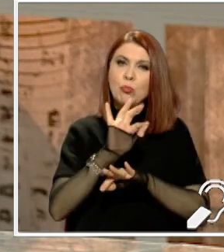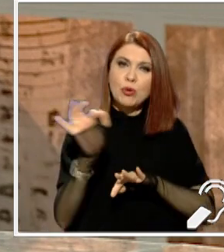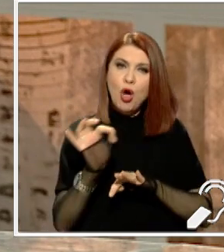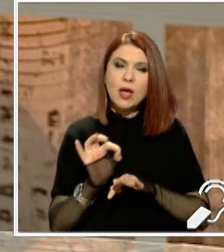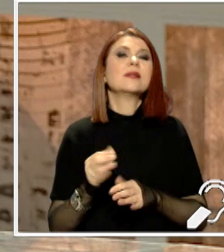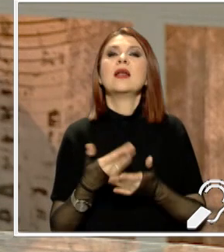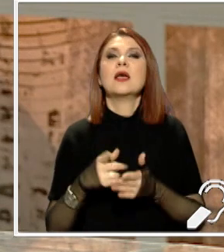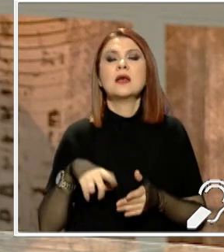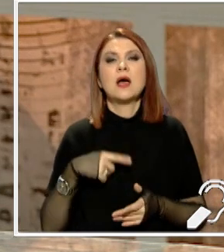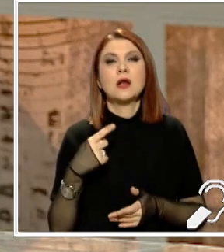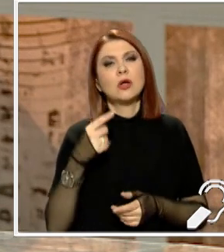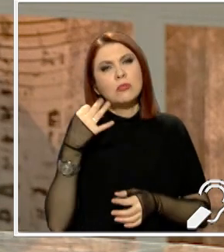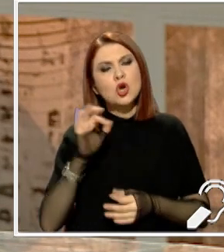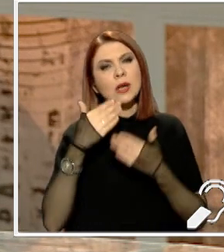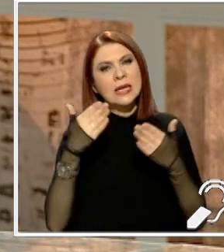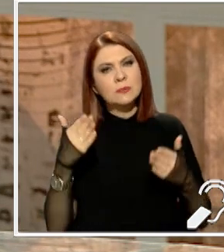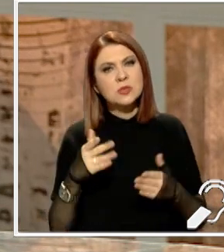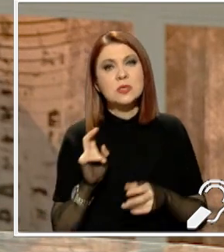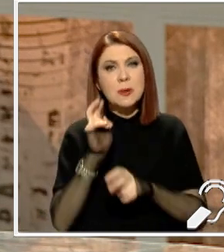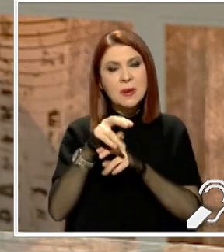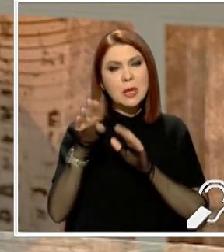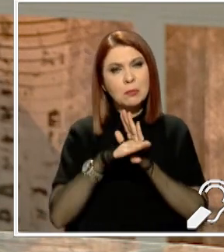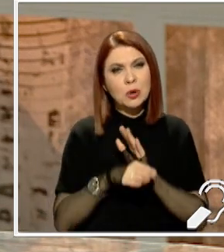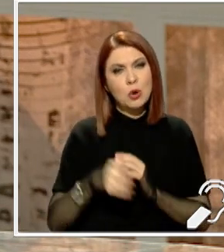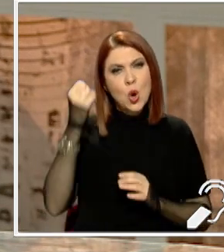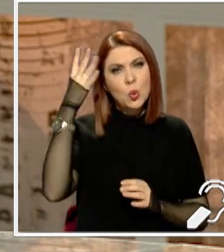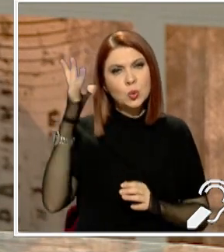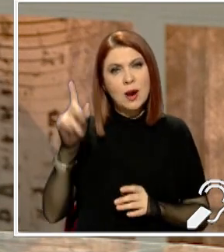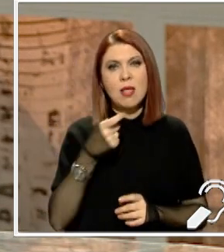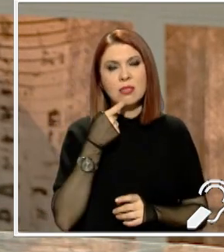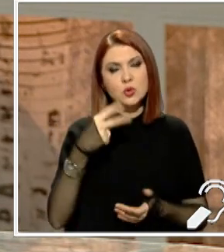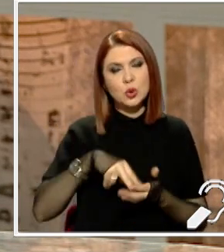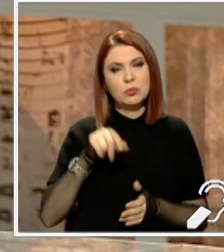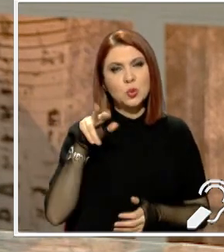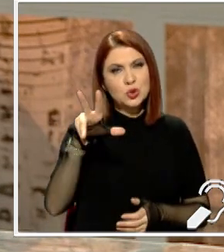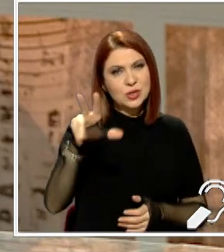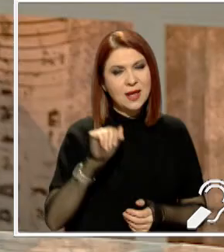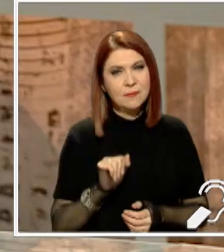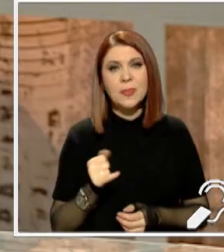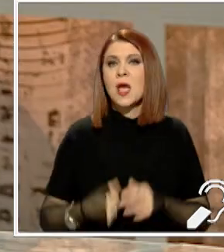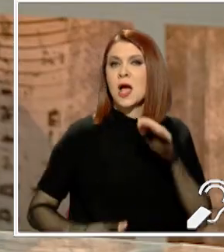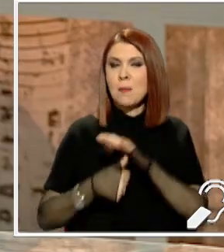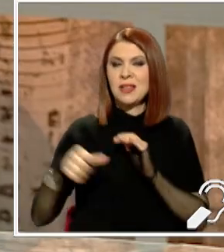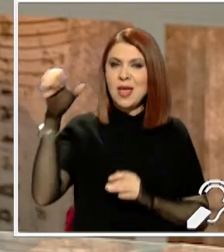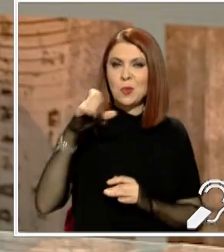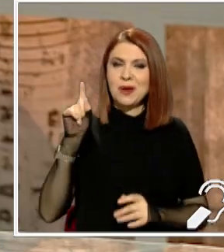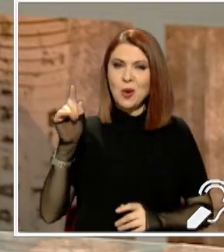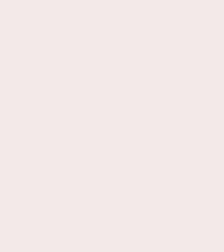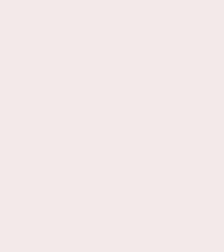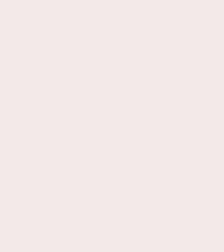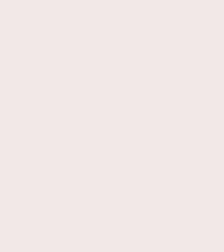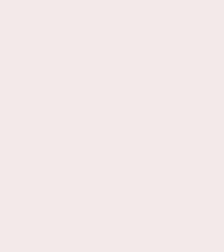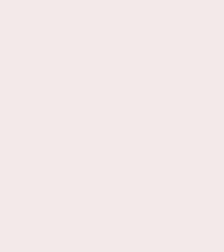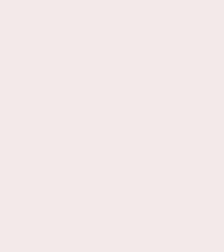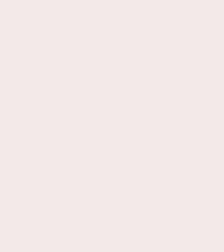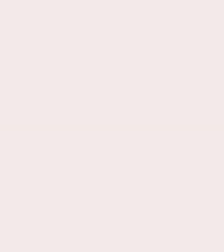ale Bienalei sau ale celorlalte expoziții sunt parte a programului cultural al Timișoarei 2023, Capitală Europeană a Culturii.